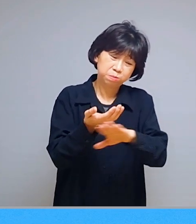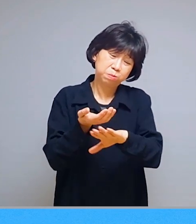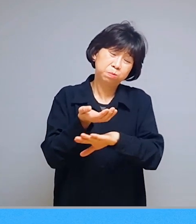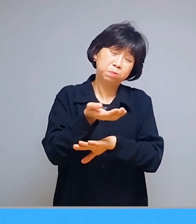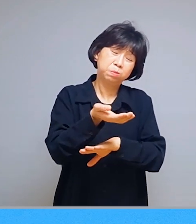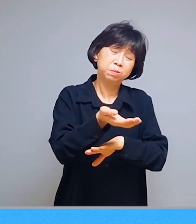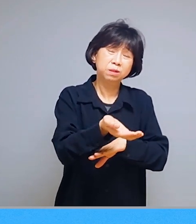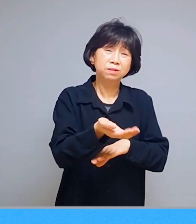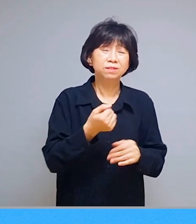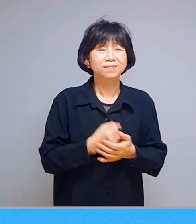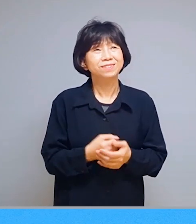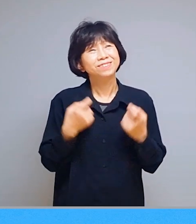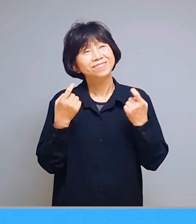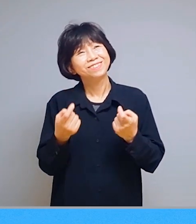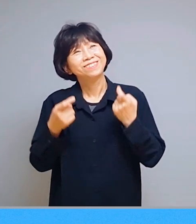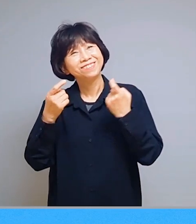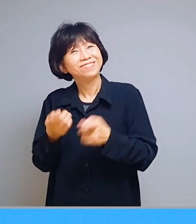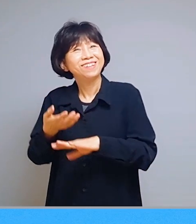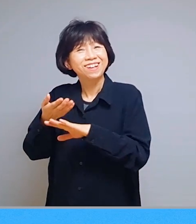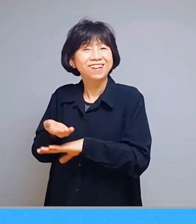유람선을 타고